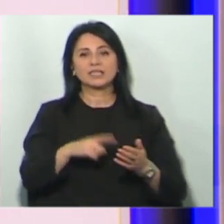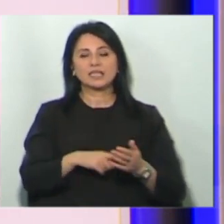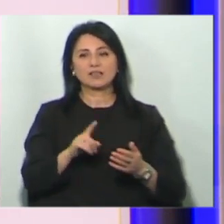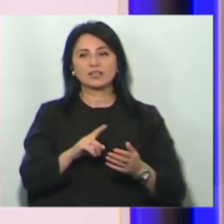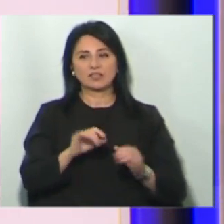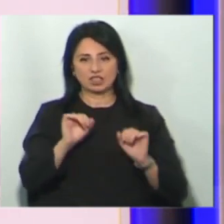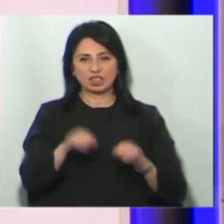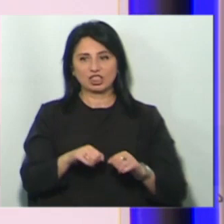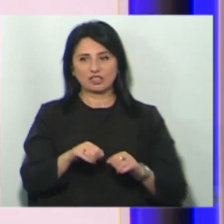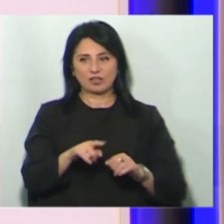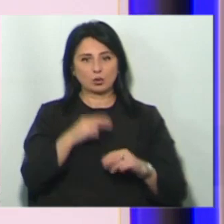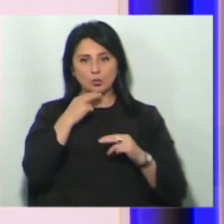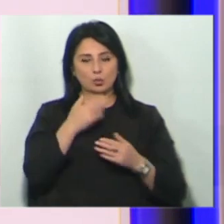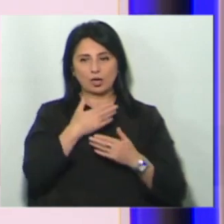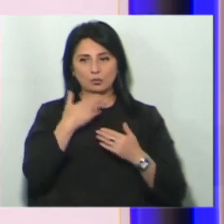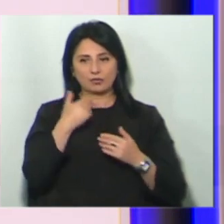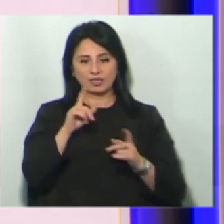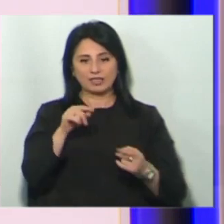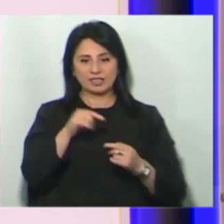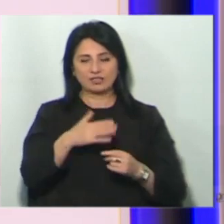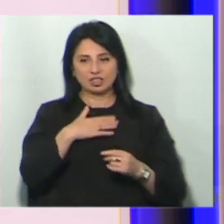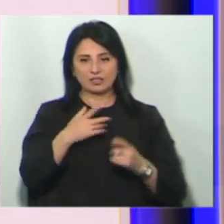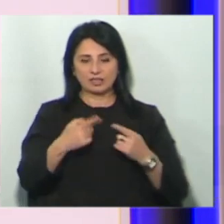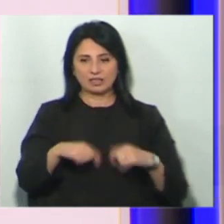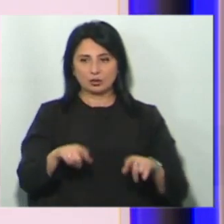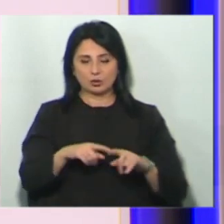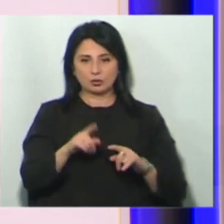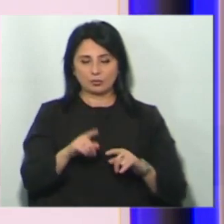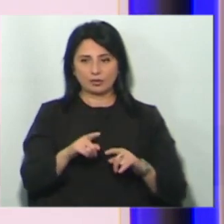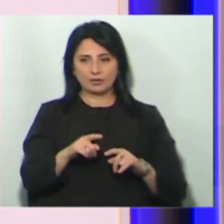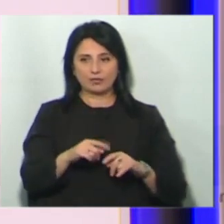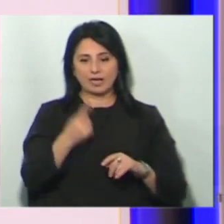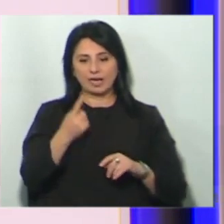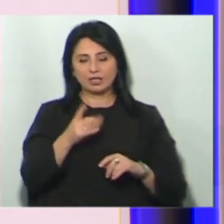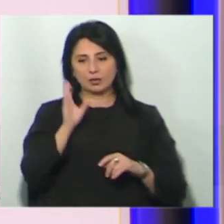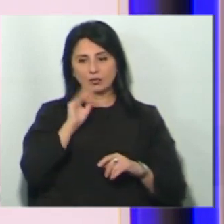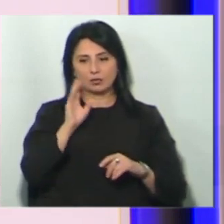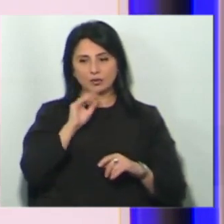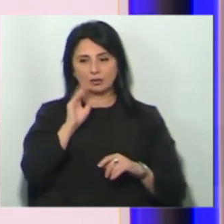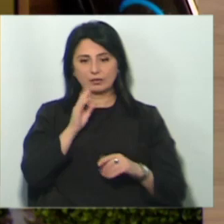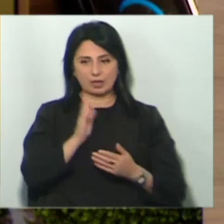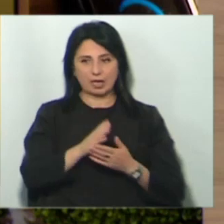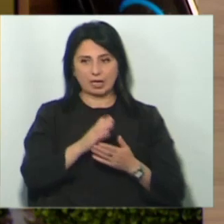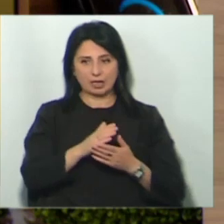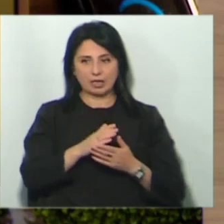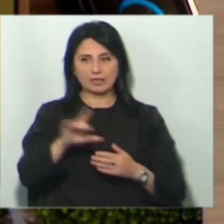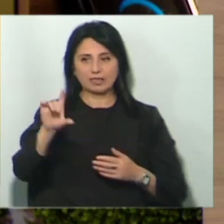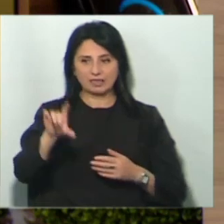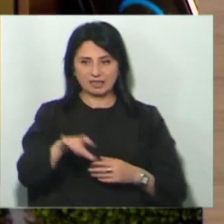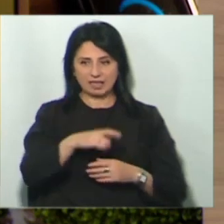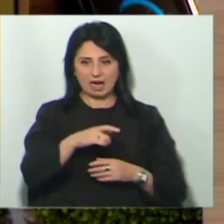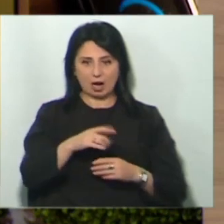რასაც შესაძლოა არ აქცევს ყურადღება სათანადოდ ჩვენი საზოგადოება. Ერთია, როდესაც არის წყარო,